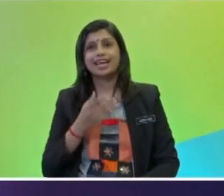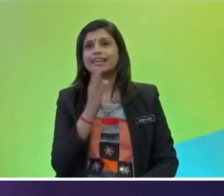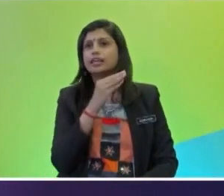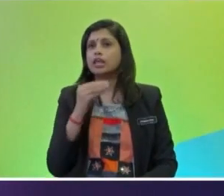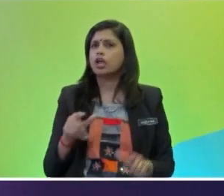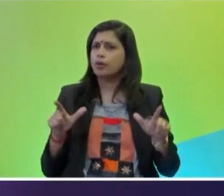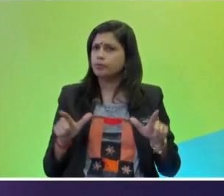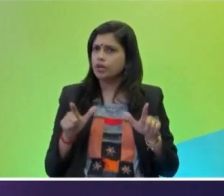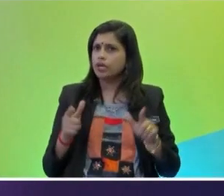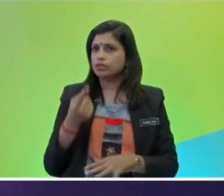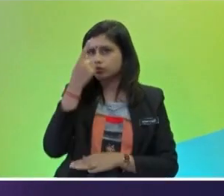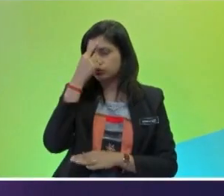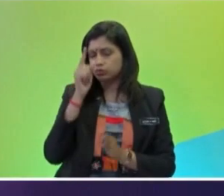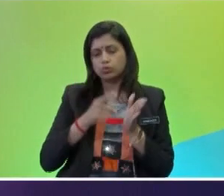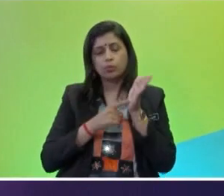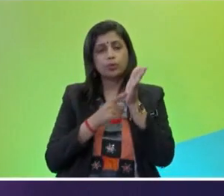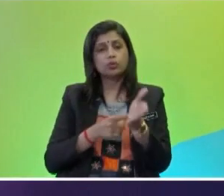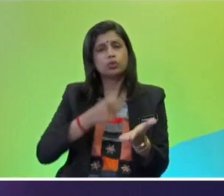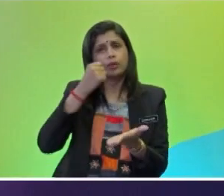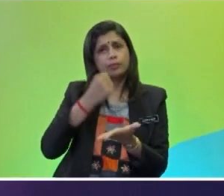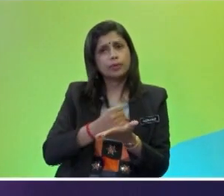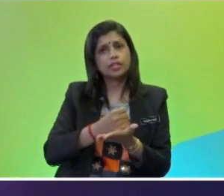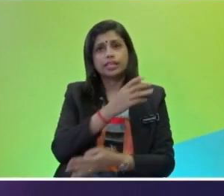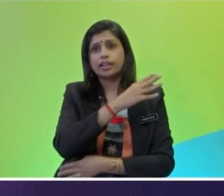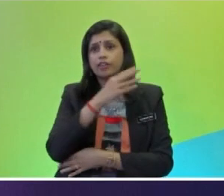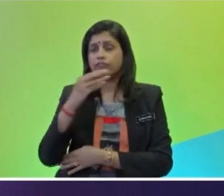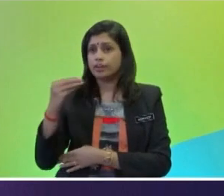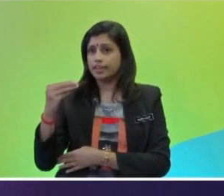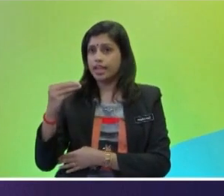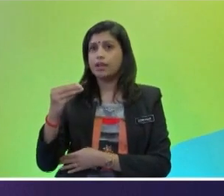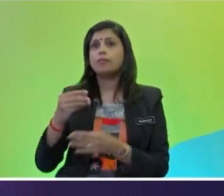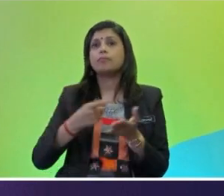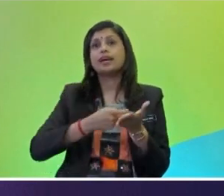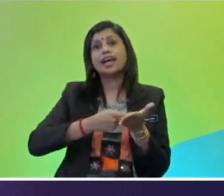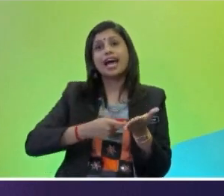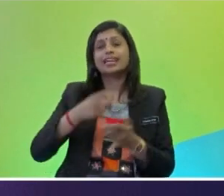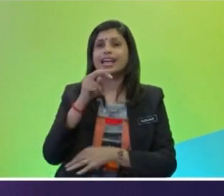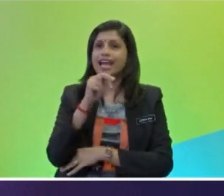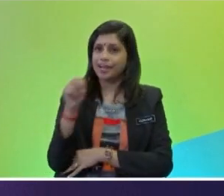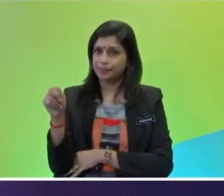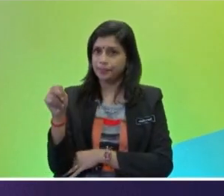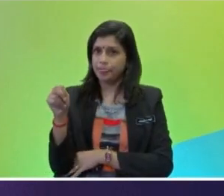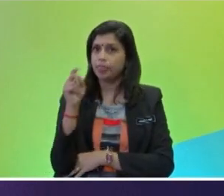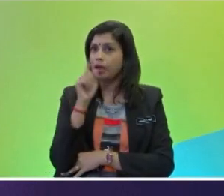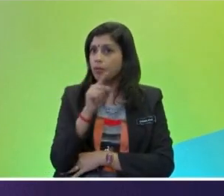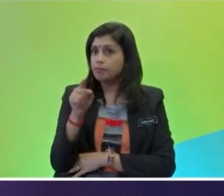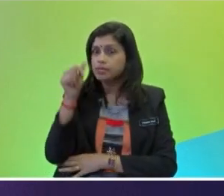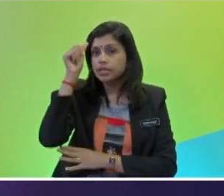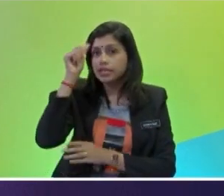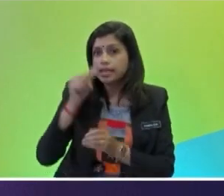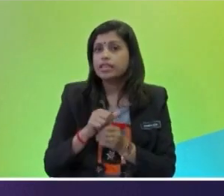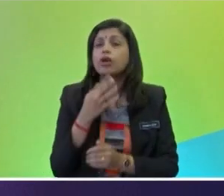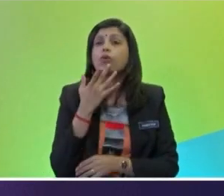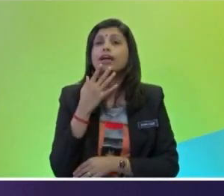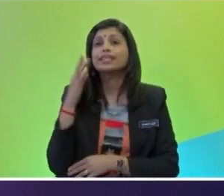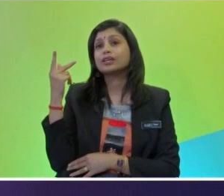menunjukkan pengiktirafan dan penghargaan. Cikgu letak warna kuning di situ sebab ia adalah kata kuncinya. Okey,